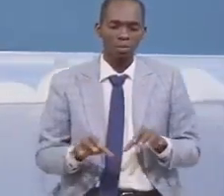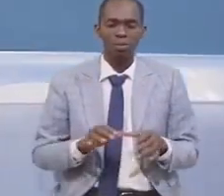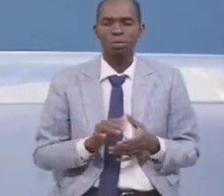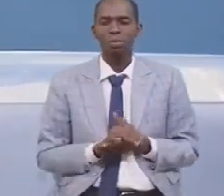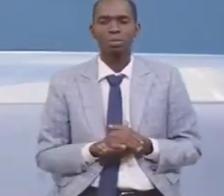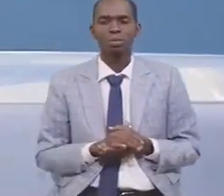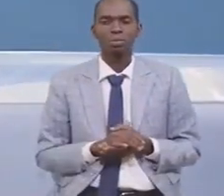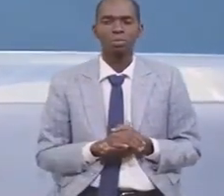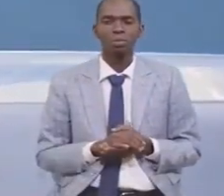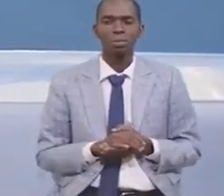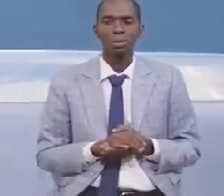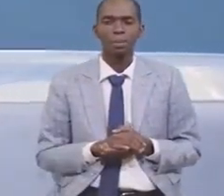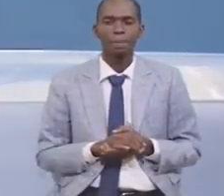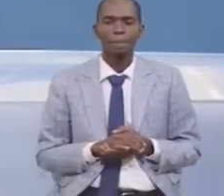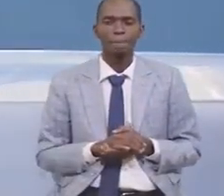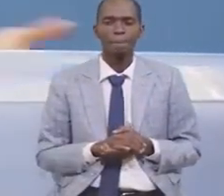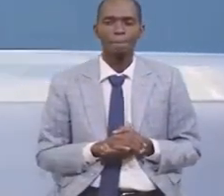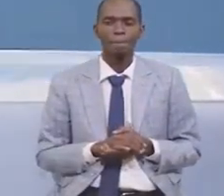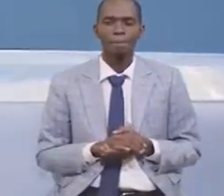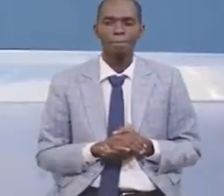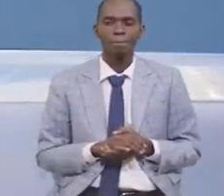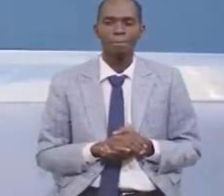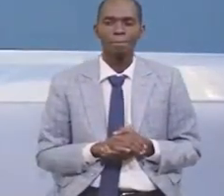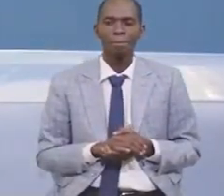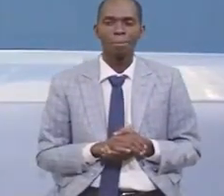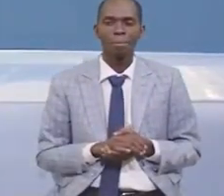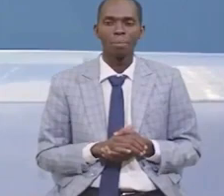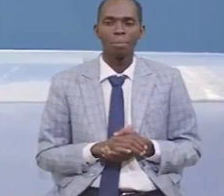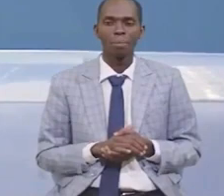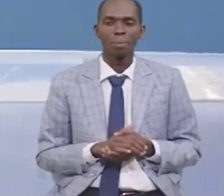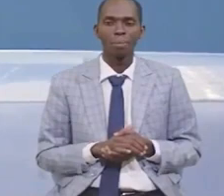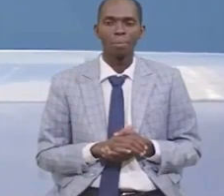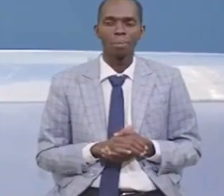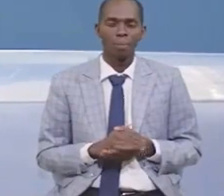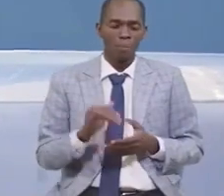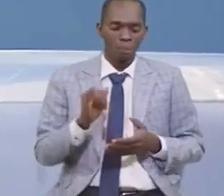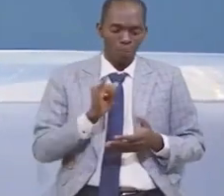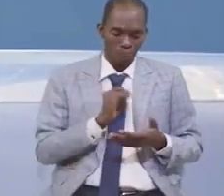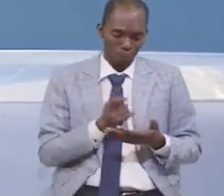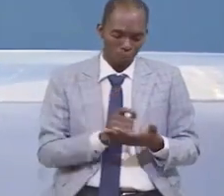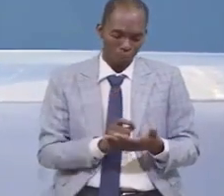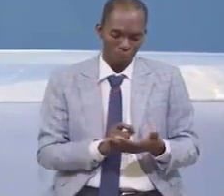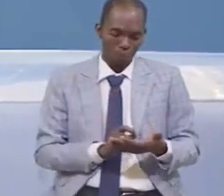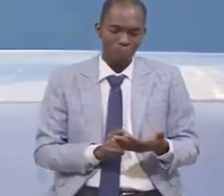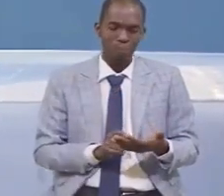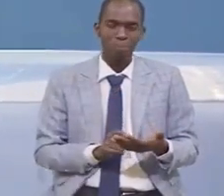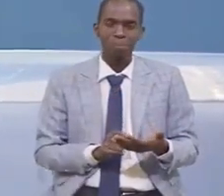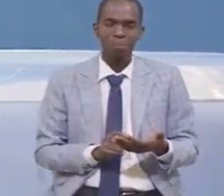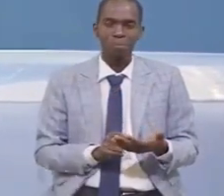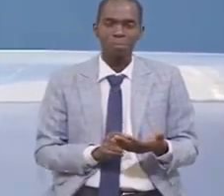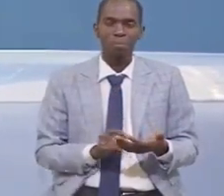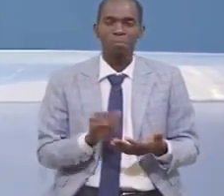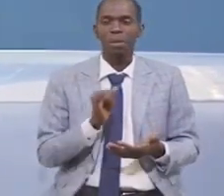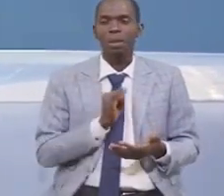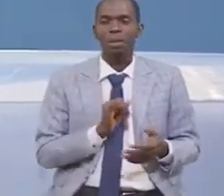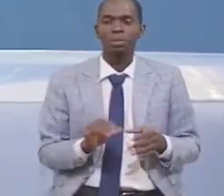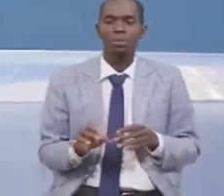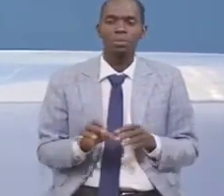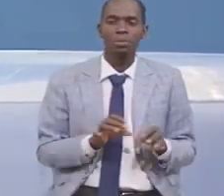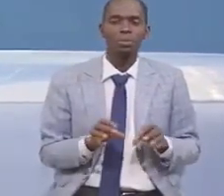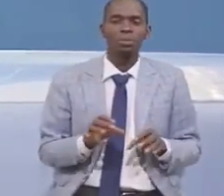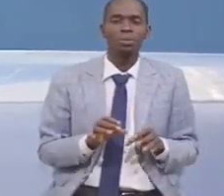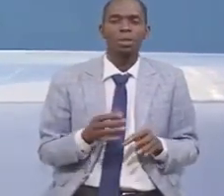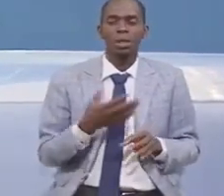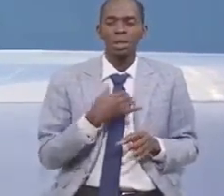వెళ్తున్నానో దాని తగ్గట్టుగా వస్త్రధారణ చేసుకుంటాను, అది నా యొక్క క్రియ. I write నేను రాస్తాను. ఐ డూ, నేను చేస్తాను.